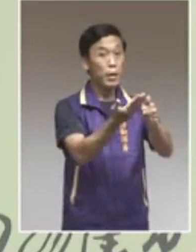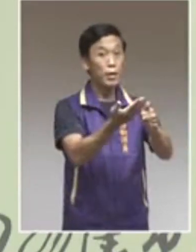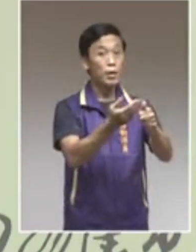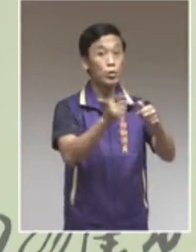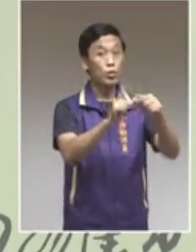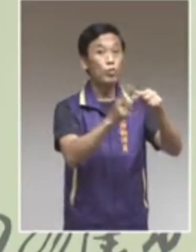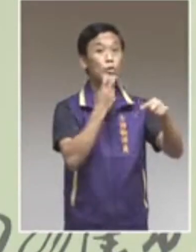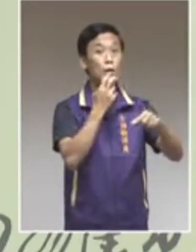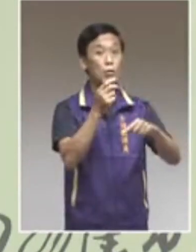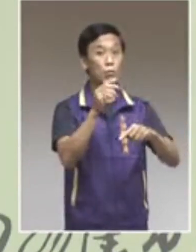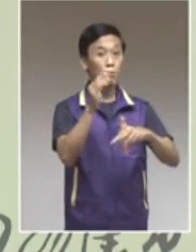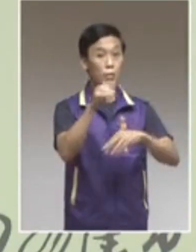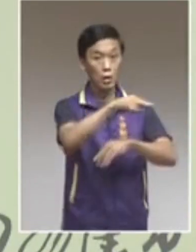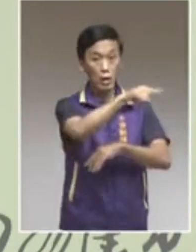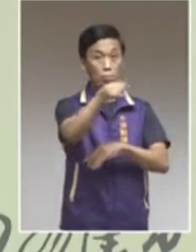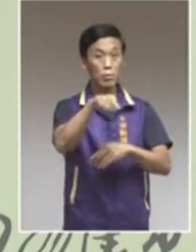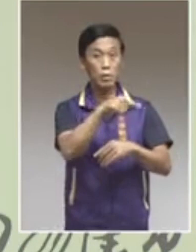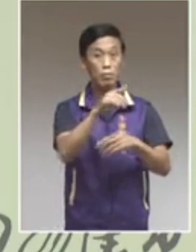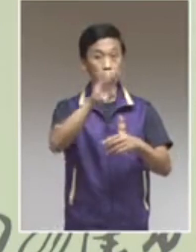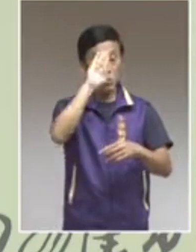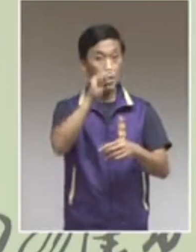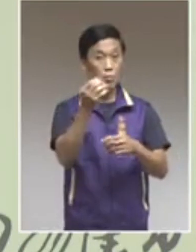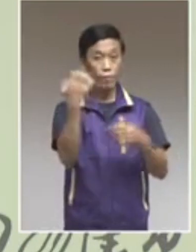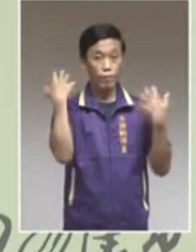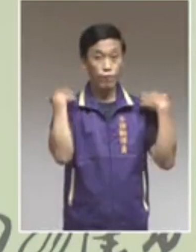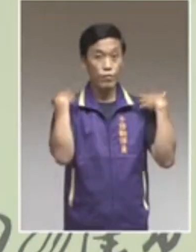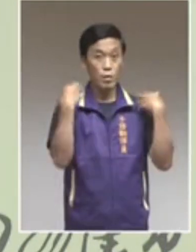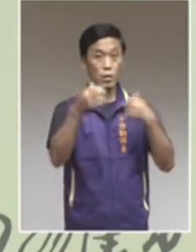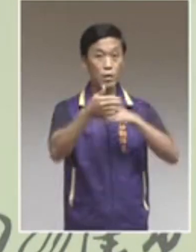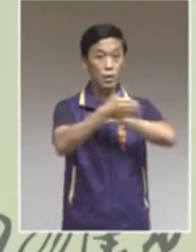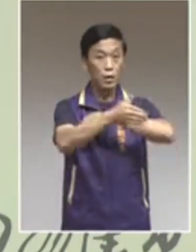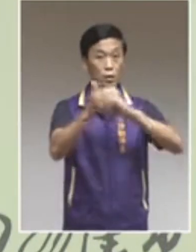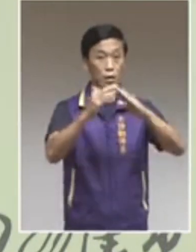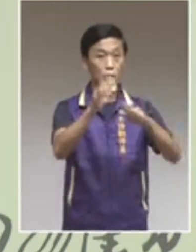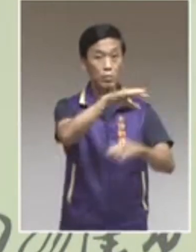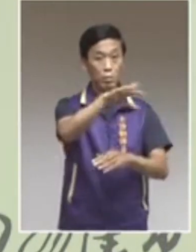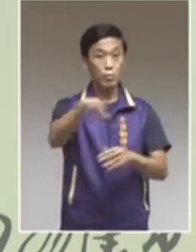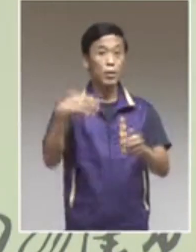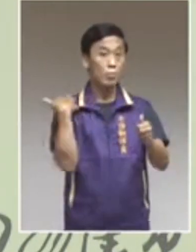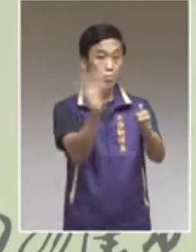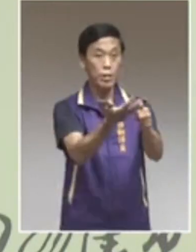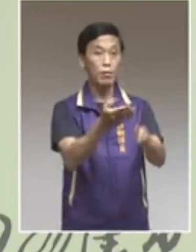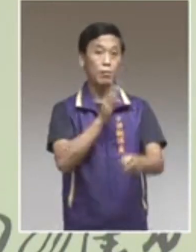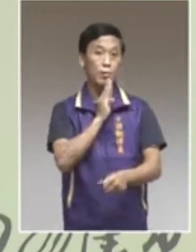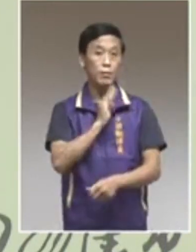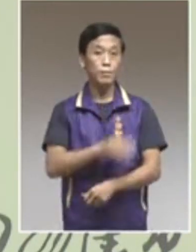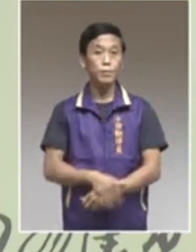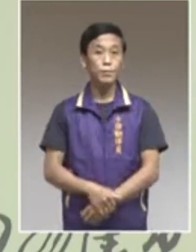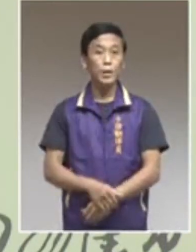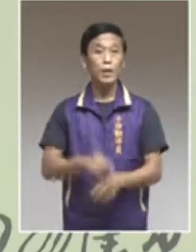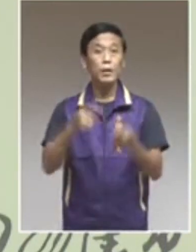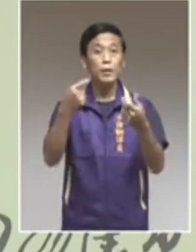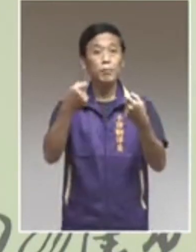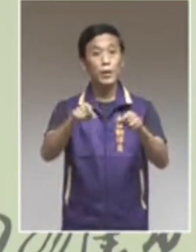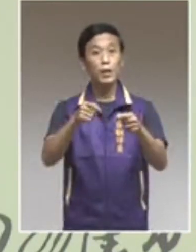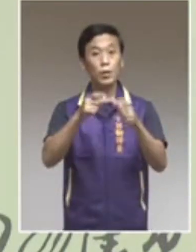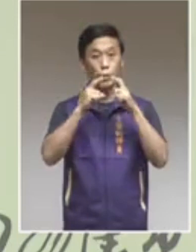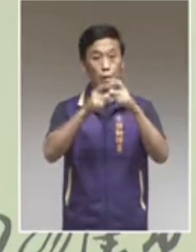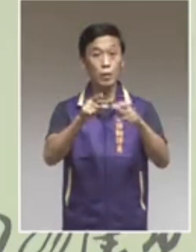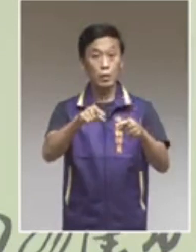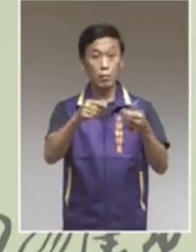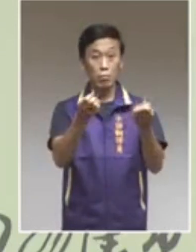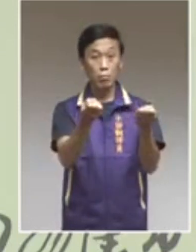这个中央的这个疾病的全管的县市，所以简单讲这个。这些案件，